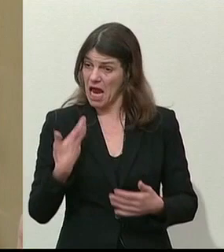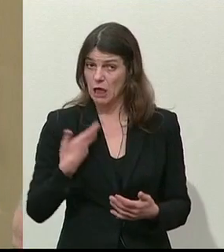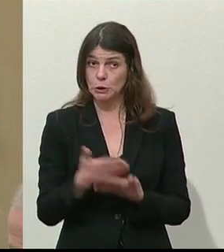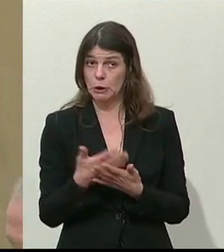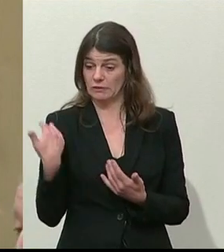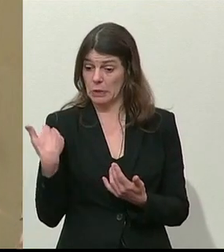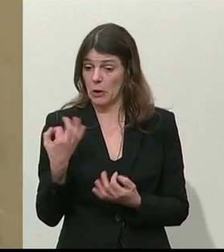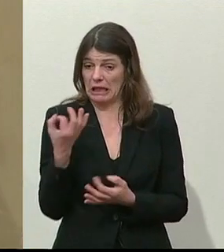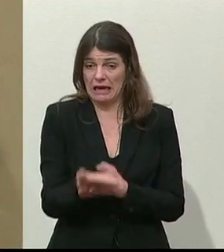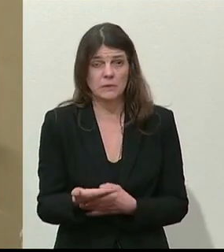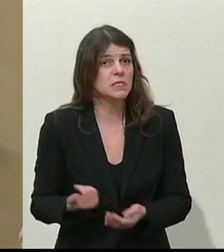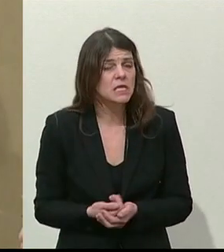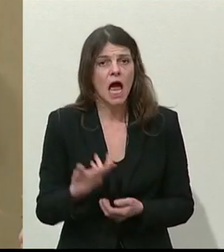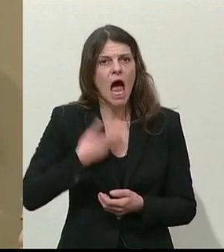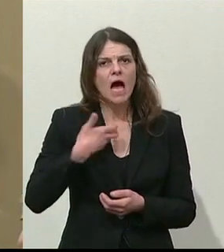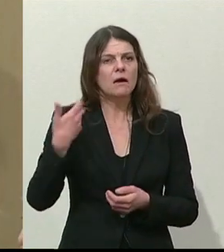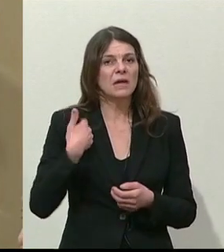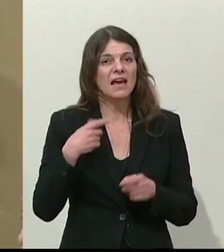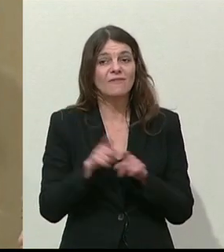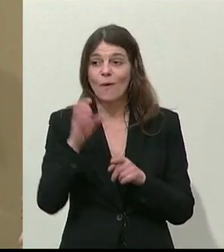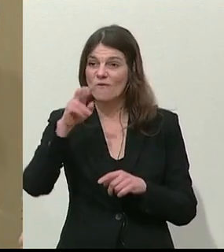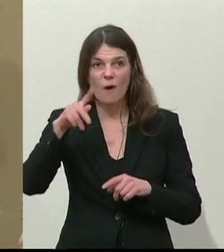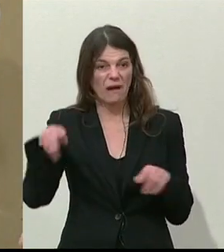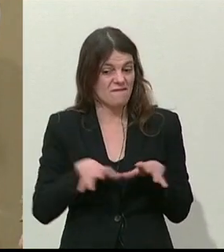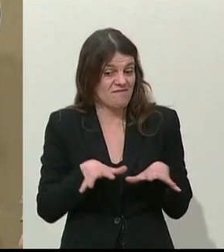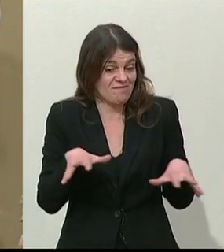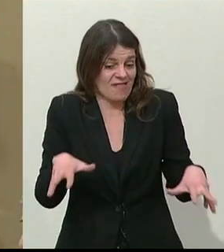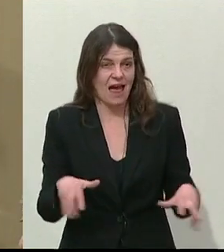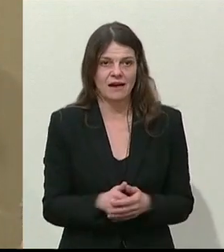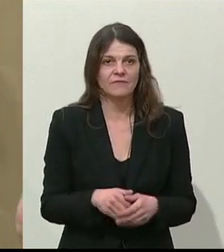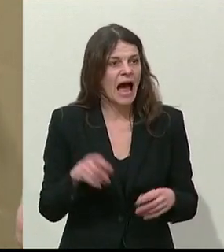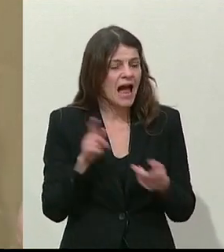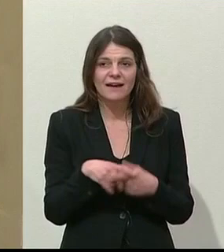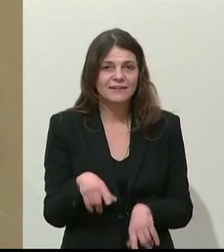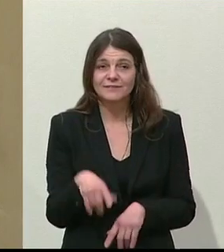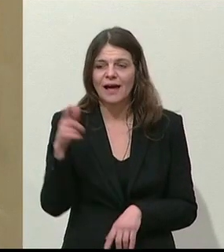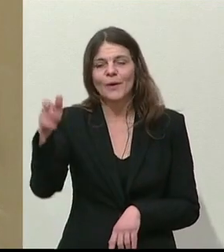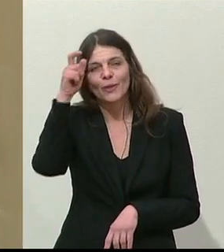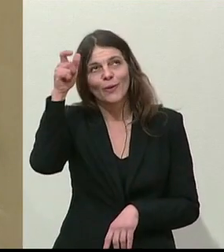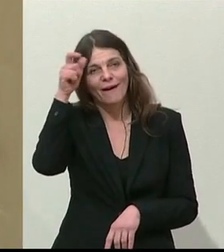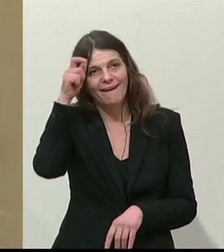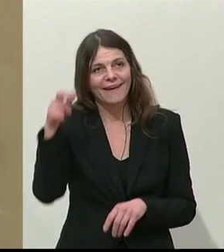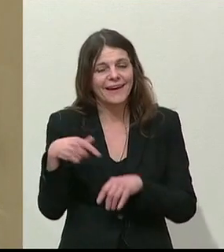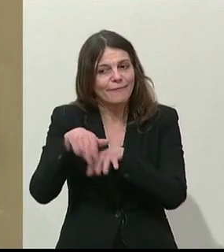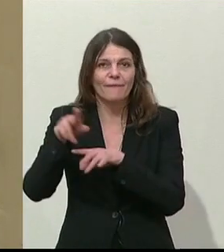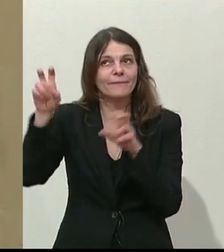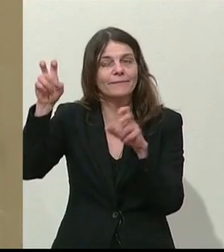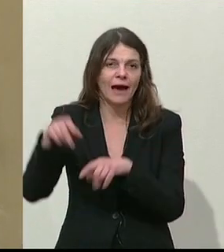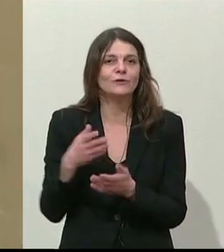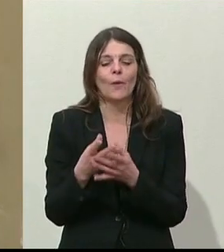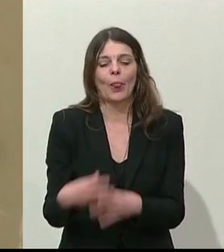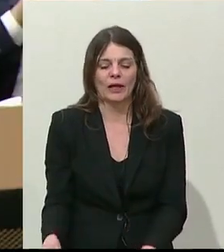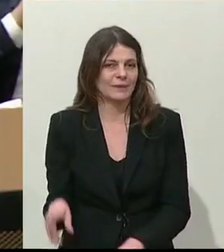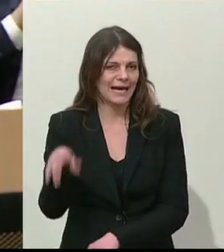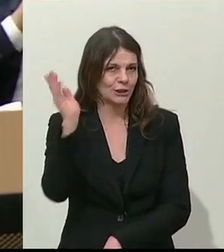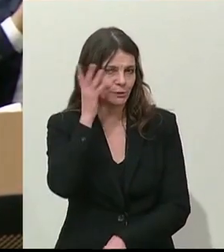ist. Es ärgert mich vor allem, dass es die Krake der ÖVP geschafft hat, weil der türkise Lack ist längst abgeblättert, ja, dass es die Krake der ÖVP geschafft hat,